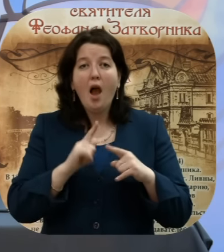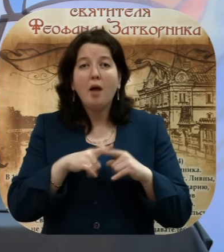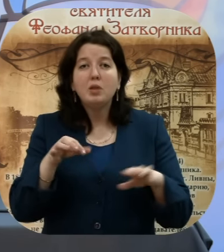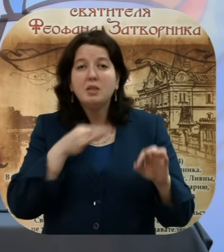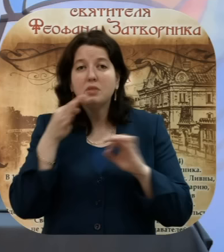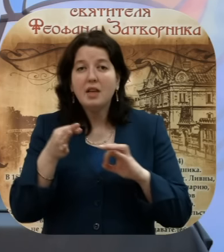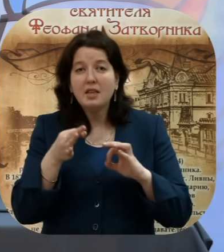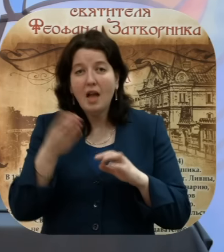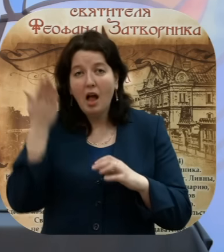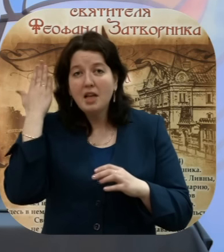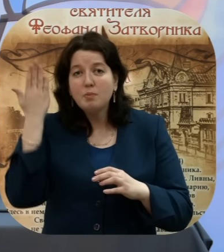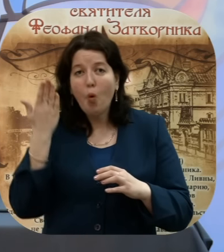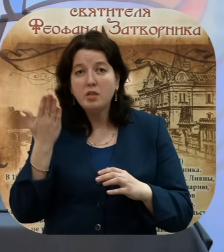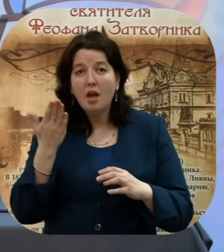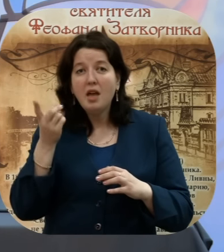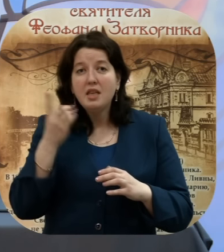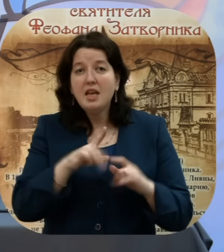несете причащать, а сами?